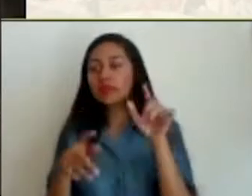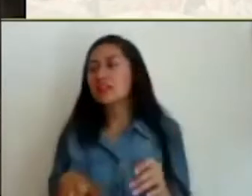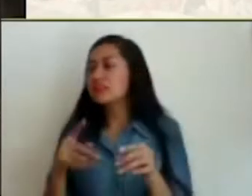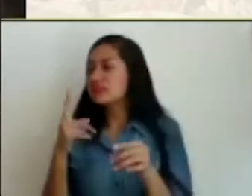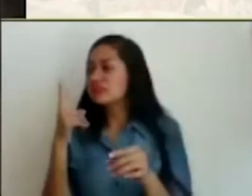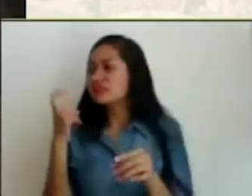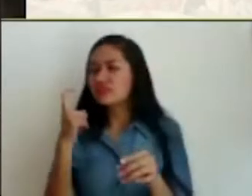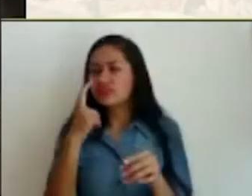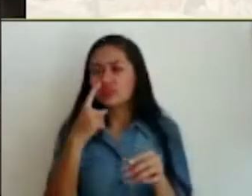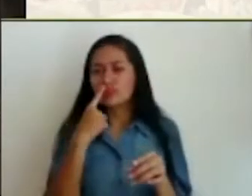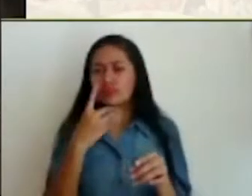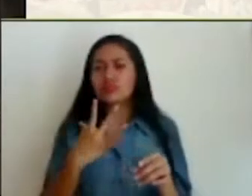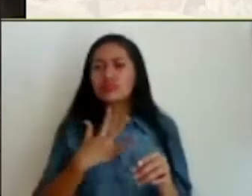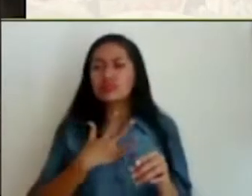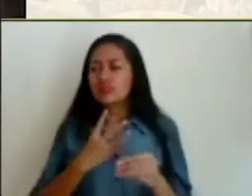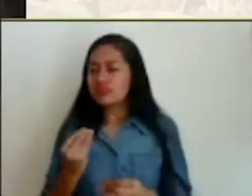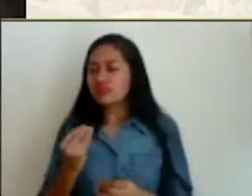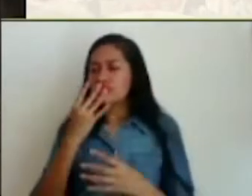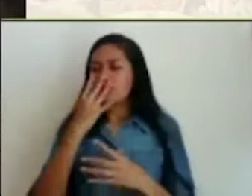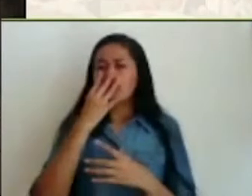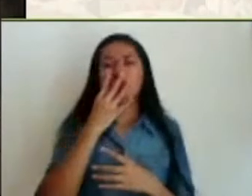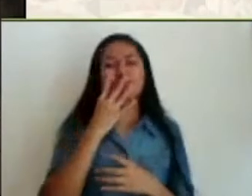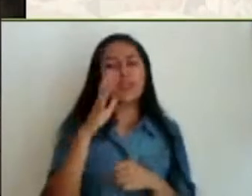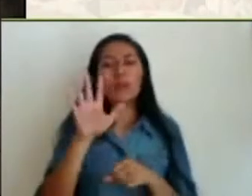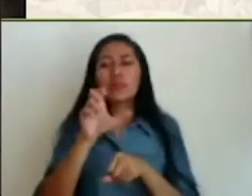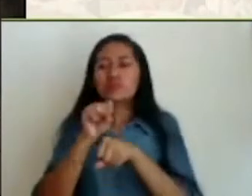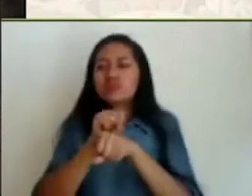tutta evidenza, in questa raffigurazione si